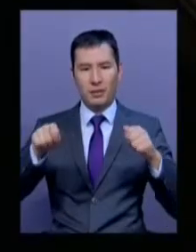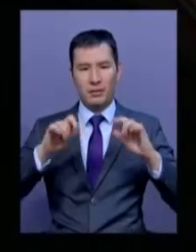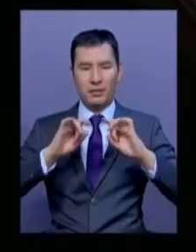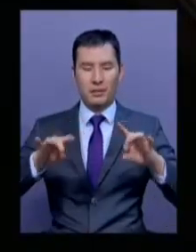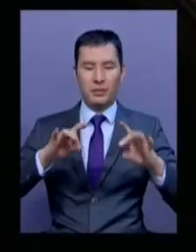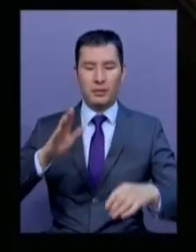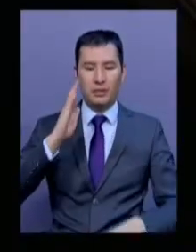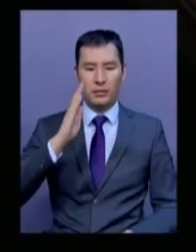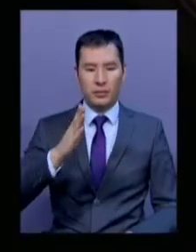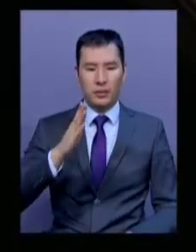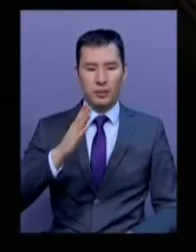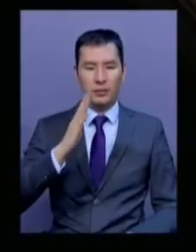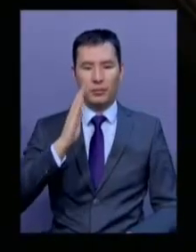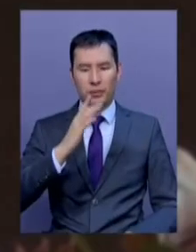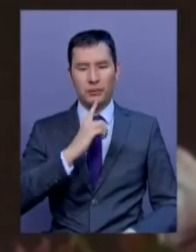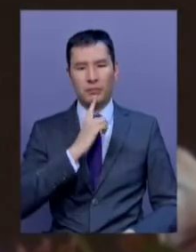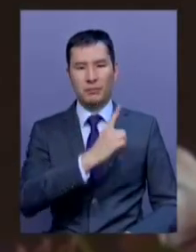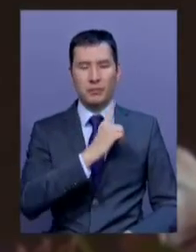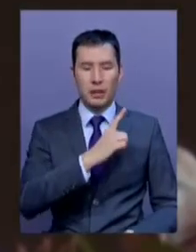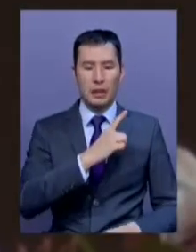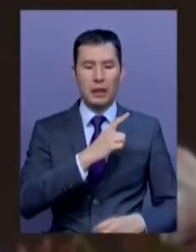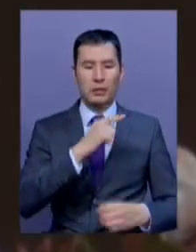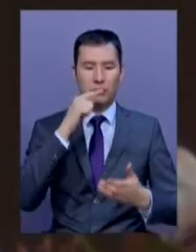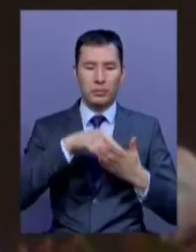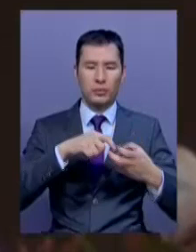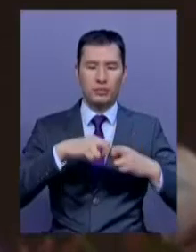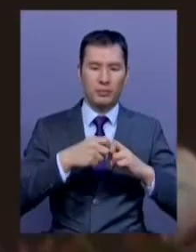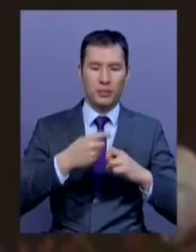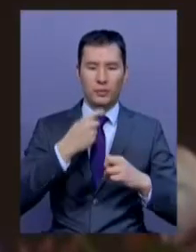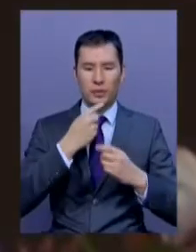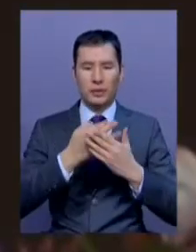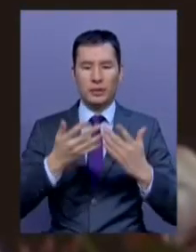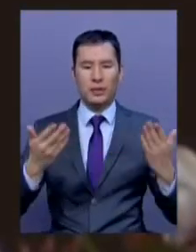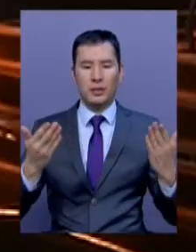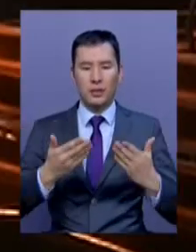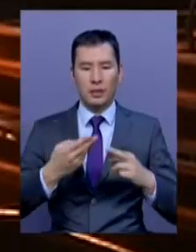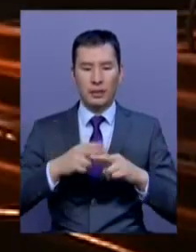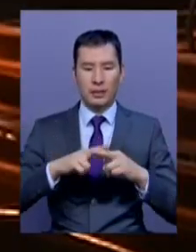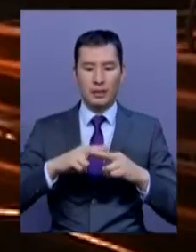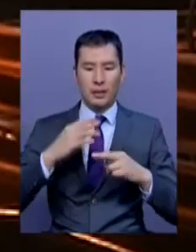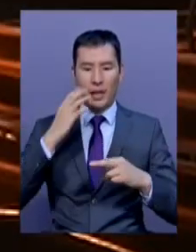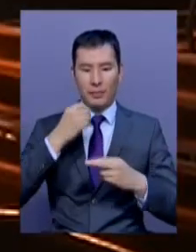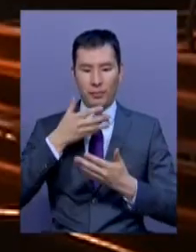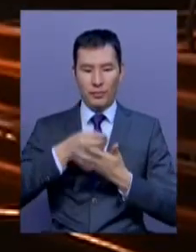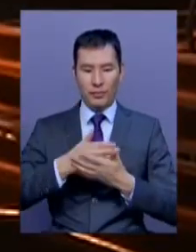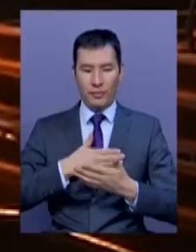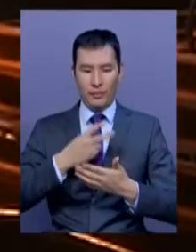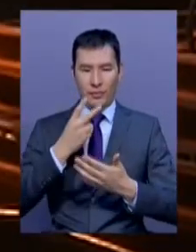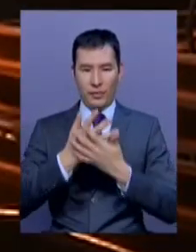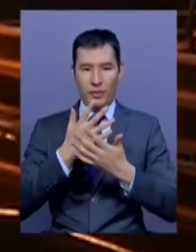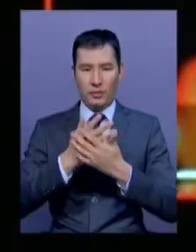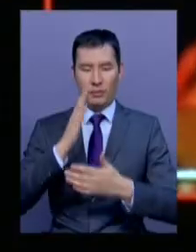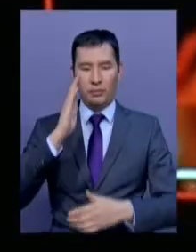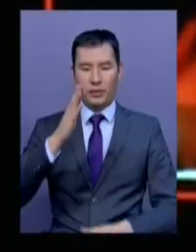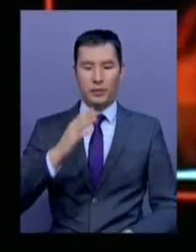болып қалыптасу жолында кездескен қызықтар мен қиындықтар баяндалады. Бағдарлама Алматы арнасы көрермендерінің көңілінен шыққандықтан